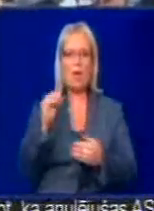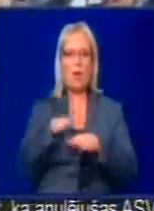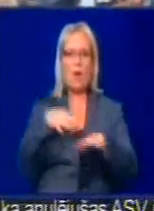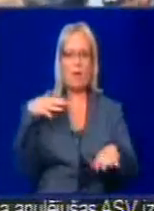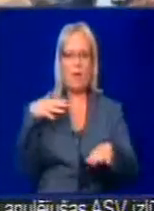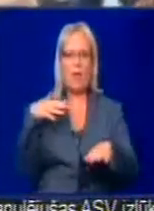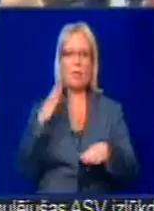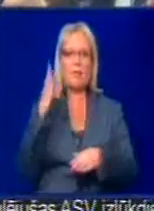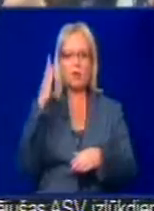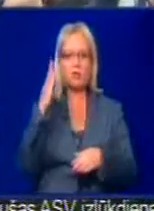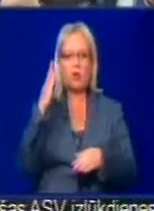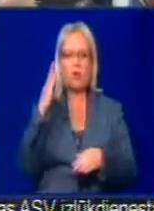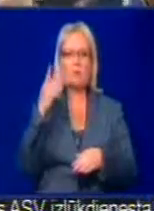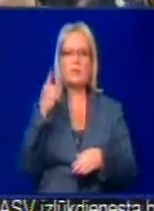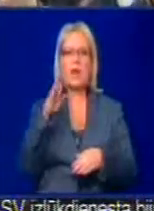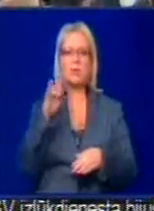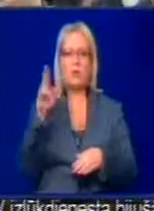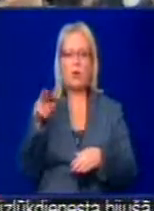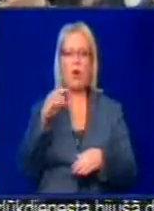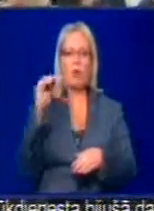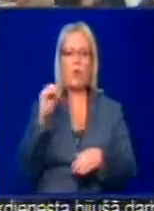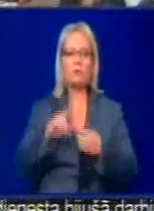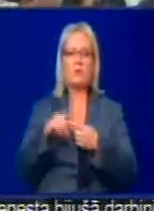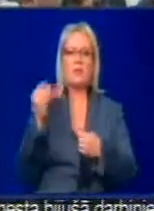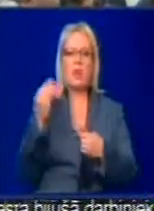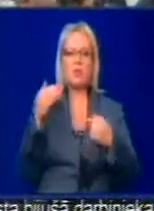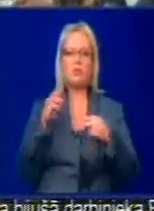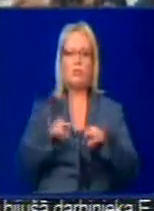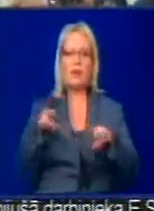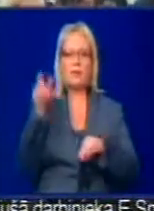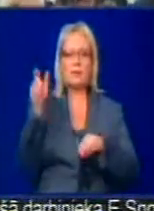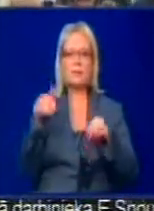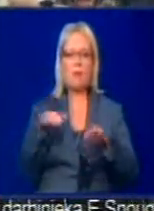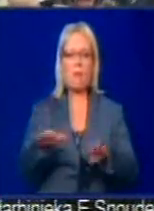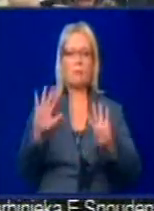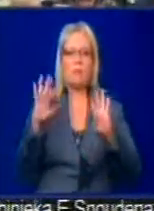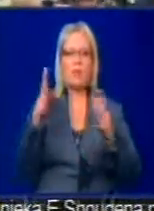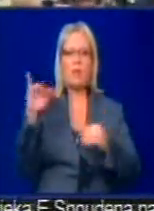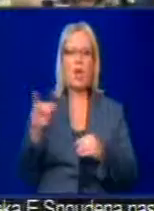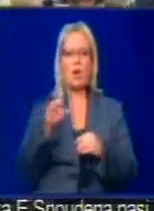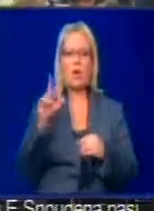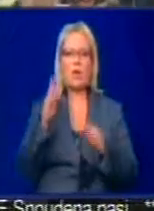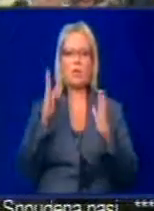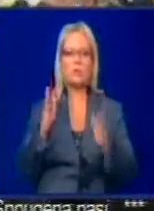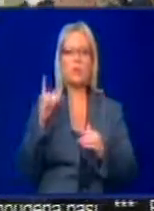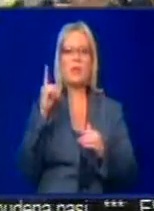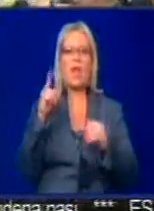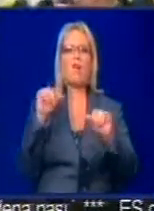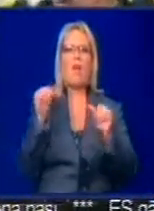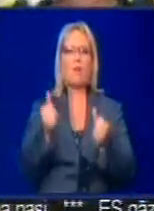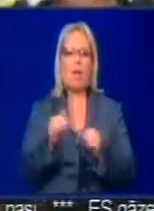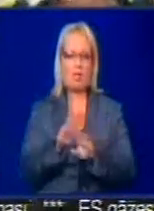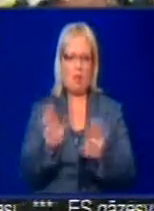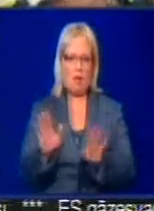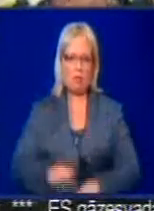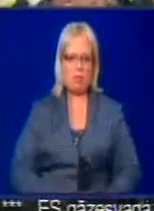balsojums Strasbūrā nākamnedēļ un Eiropas Savienības finanšu ministru lēmums šeit Briselē 9. jūlijā, kas būs vairs tikai formalitāte.